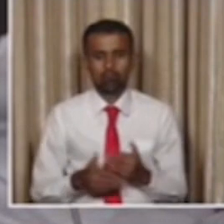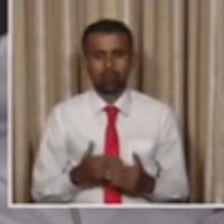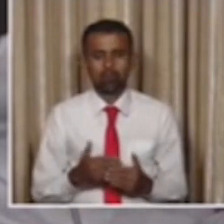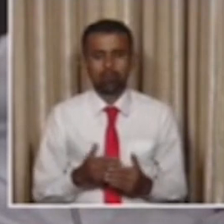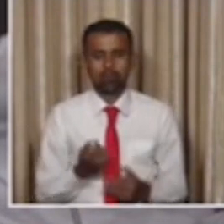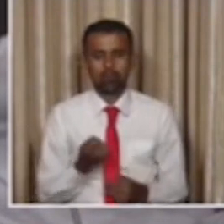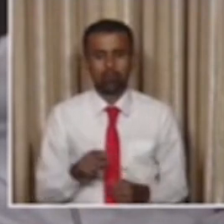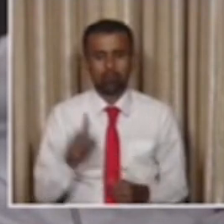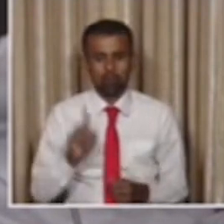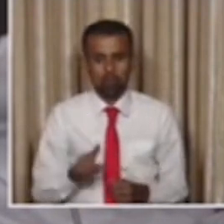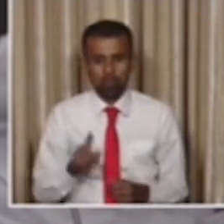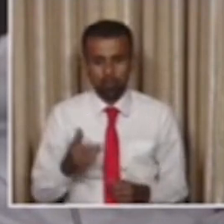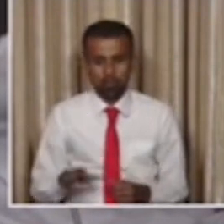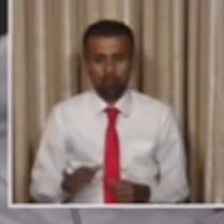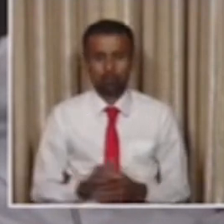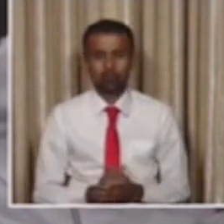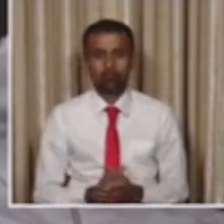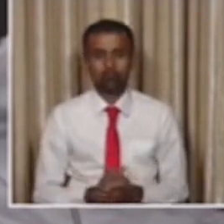අනුමත කරලා තියෙනවා. ඉතින්